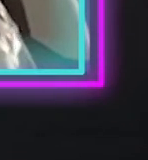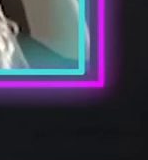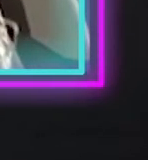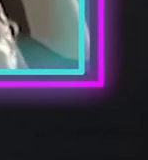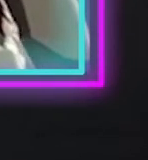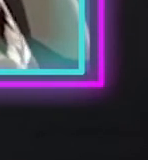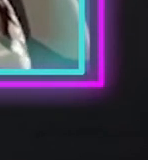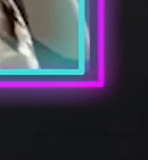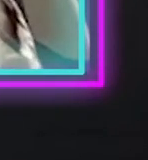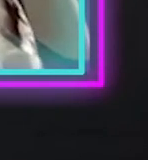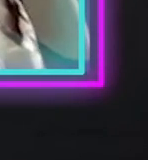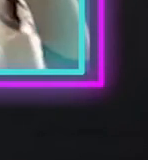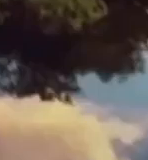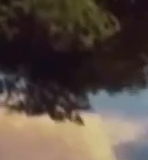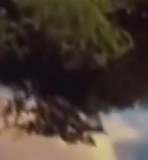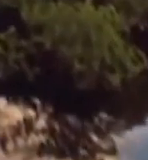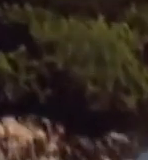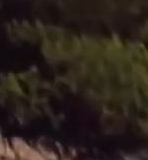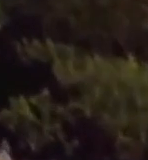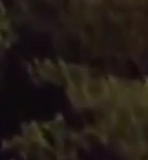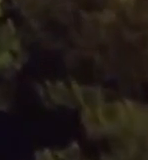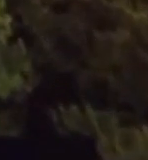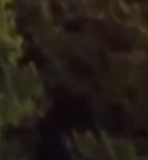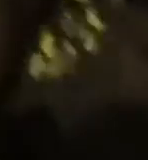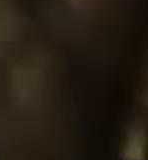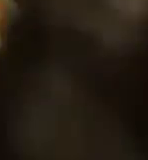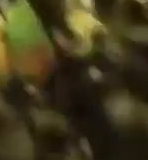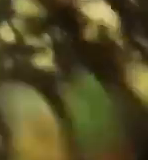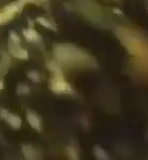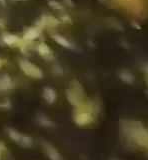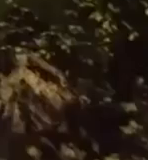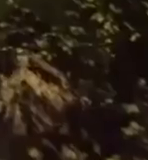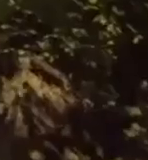show na to. So sana po abangan nila yun.